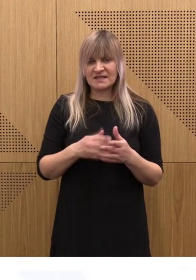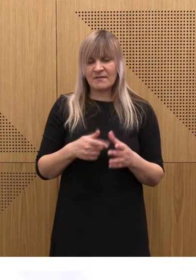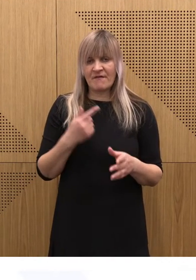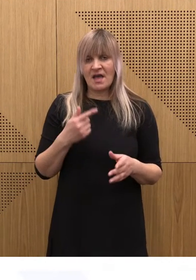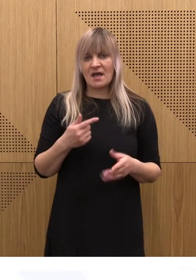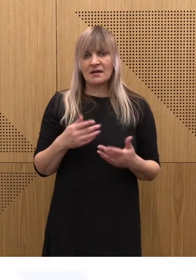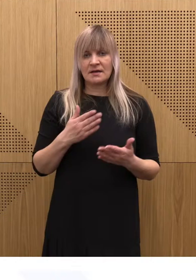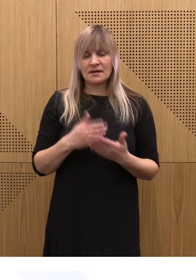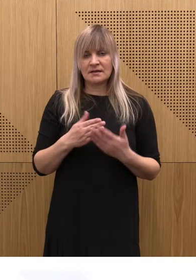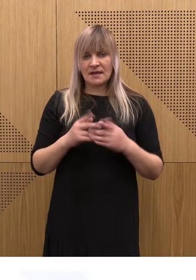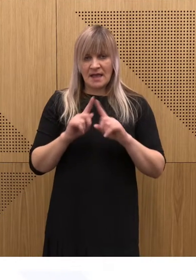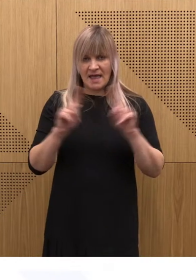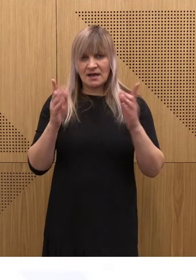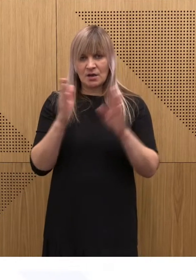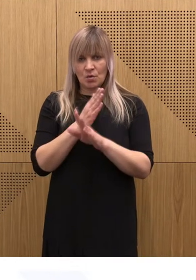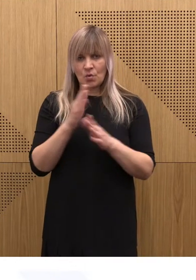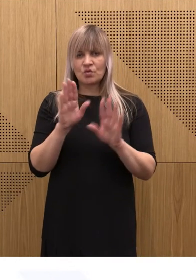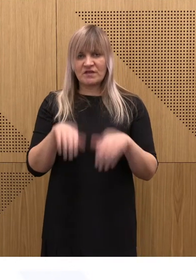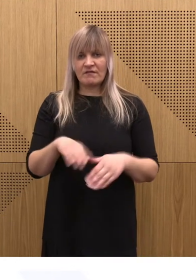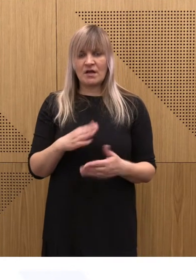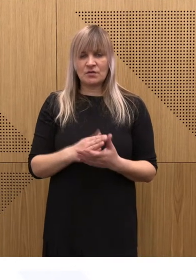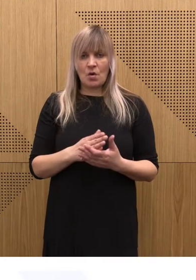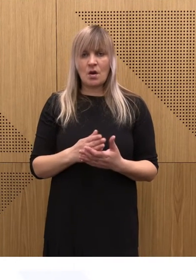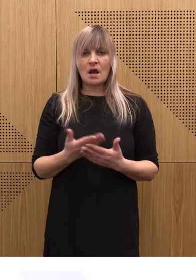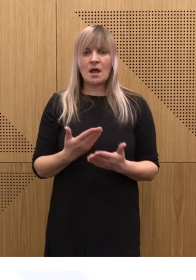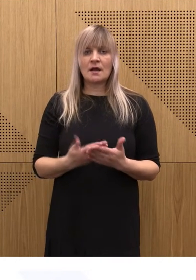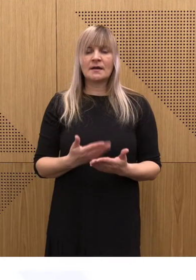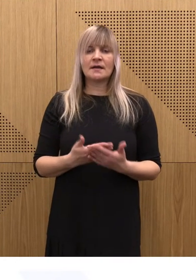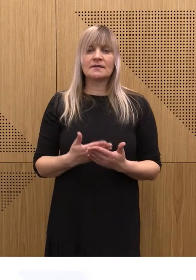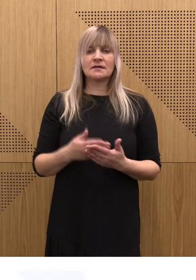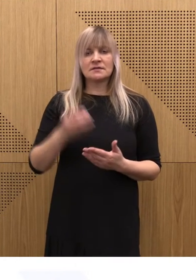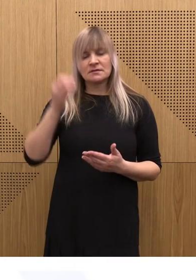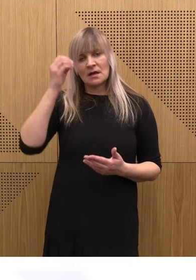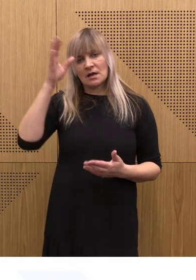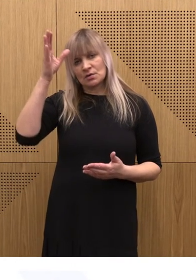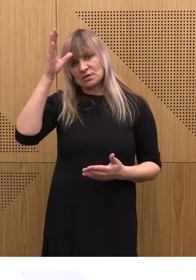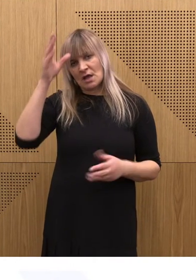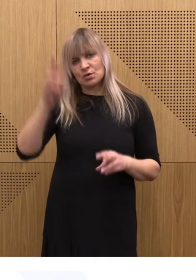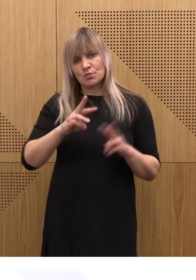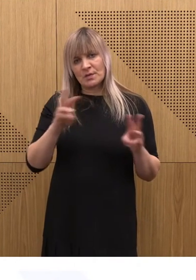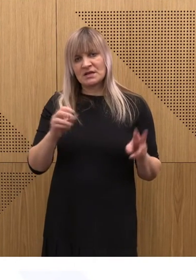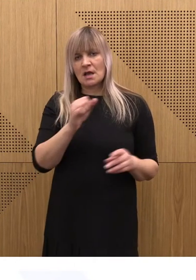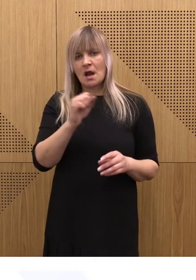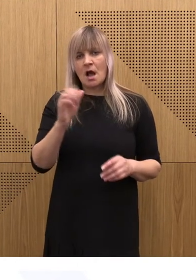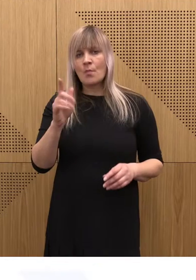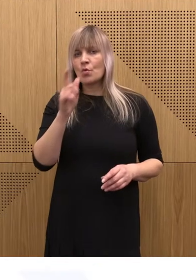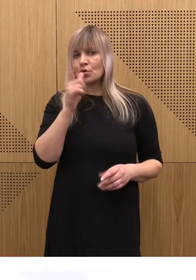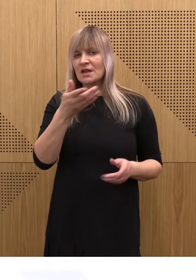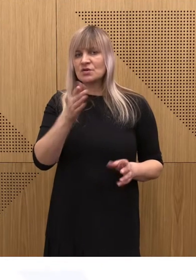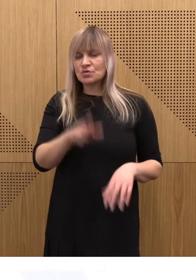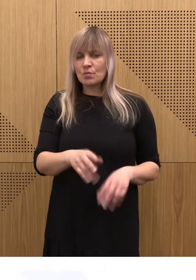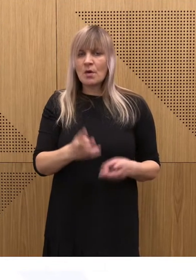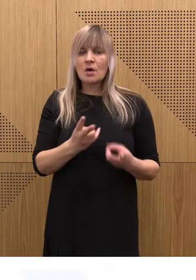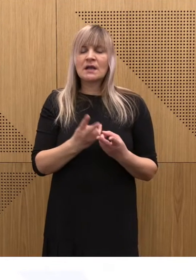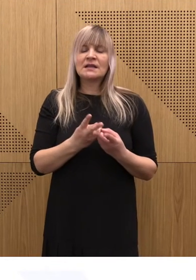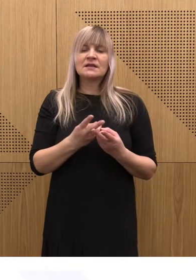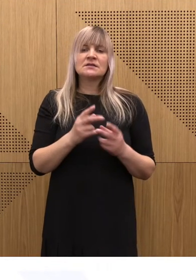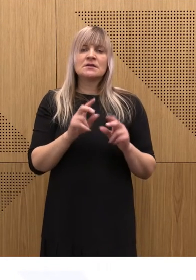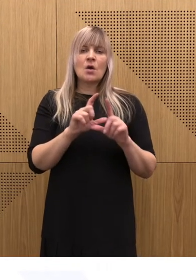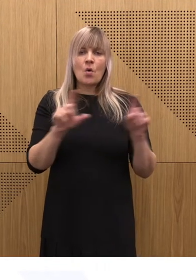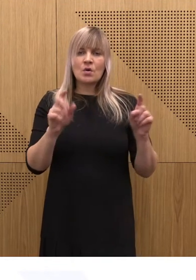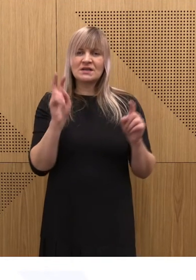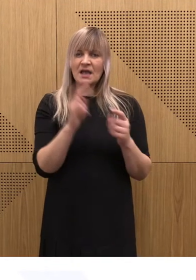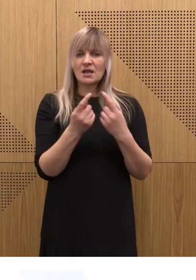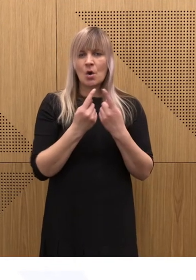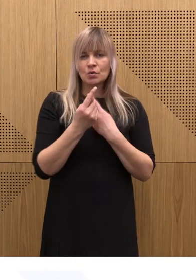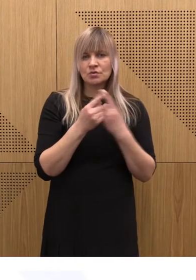teatud eri juhud võivad olla, nii nagu ka haridusteadusminister Jaak Aab ütles, olgu see siis konsultatsioonid või